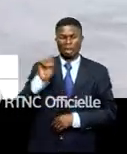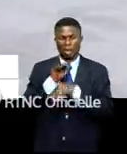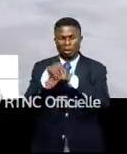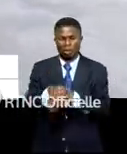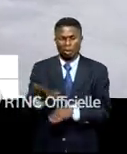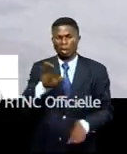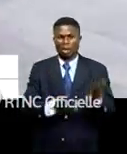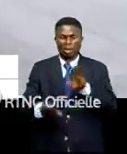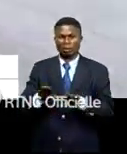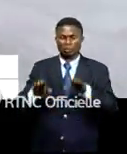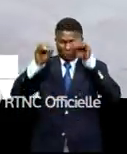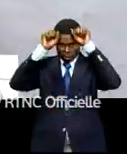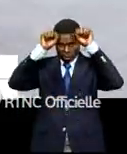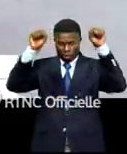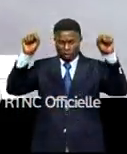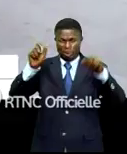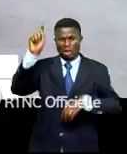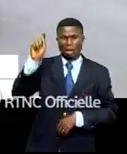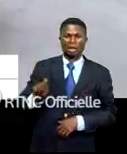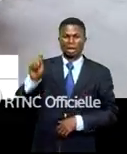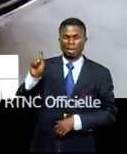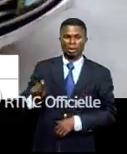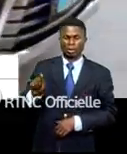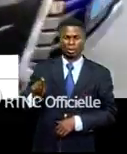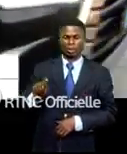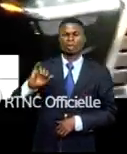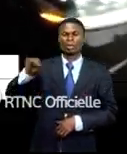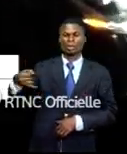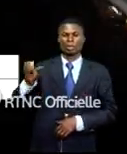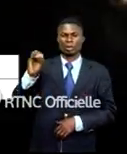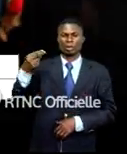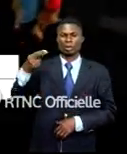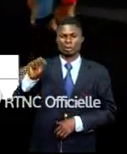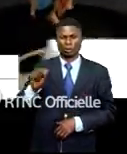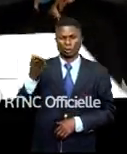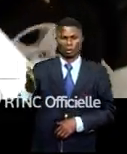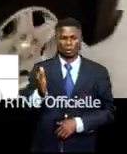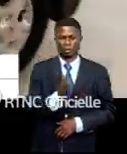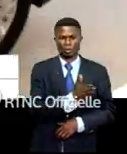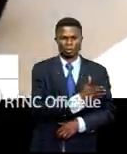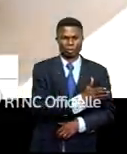aux funérailles de son homologue de la Tanzanie, John Pombe Magufuli.